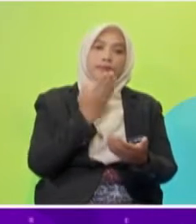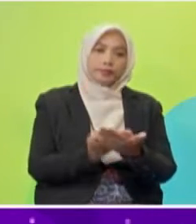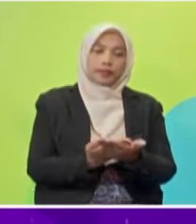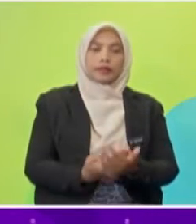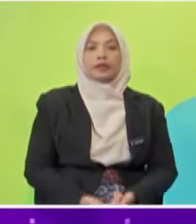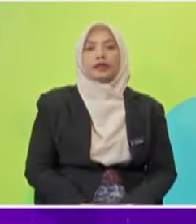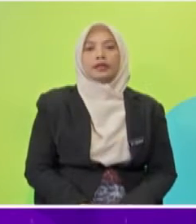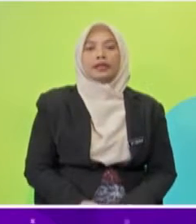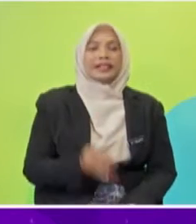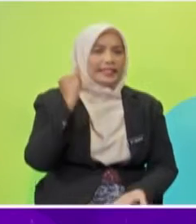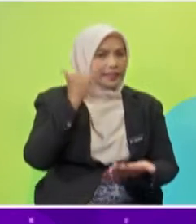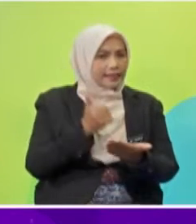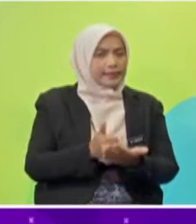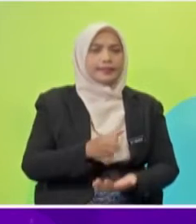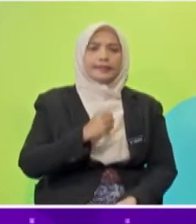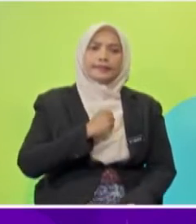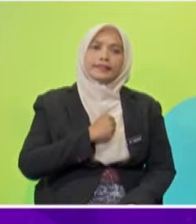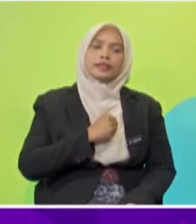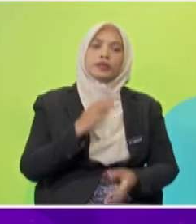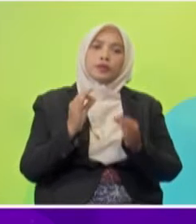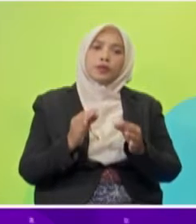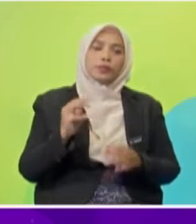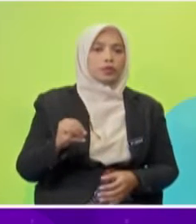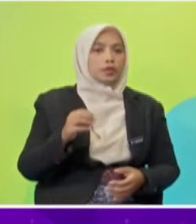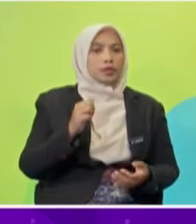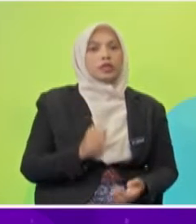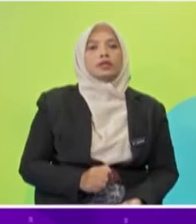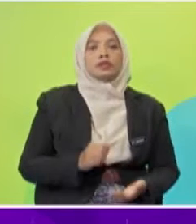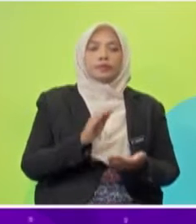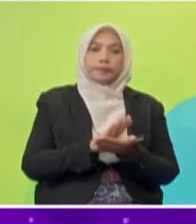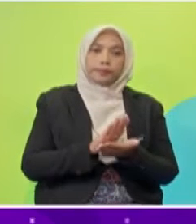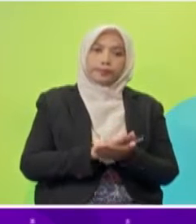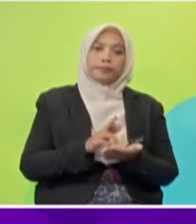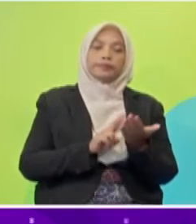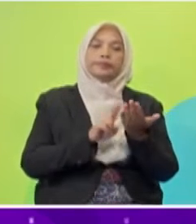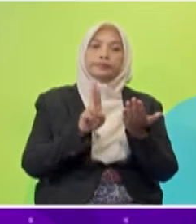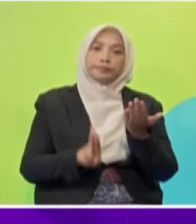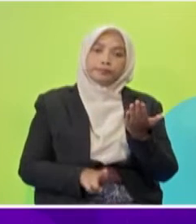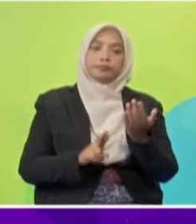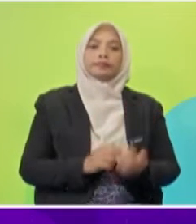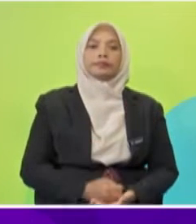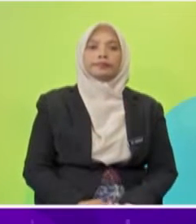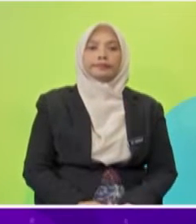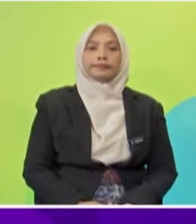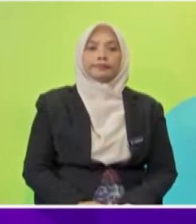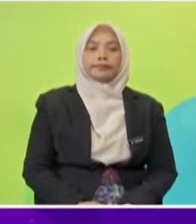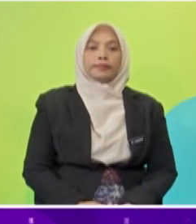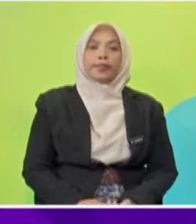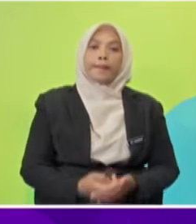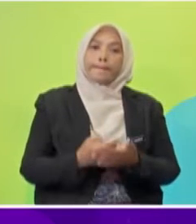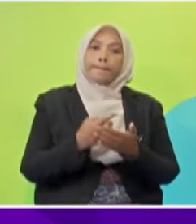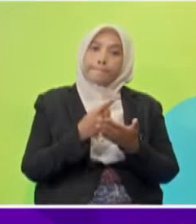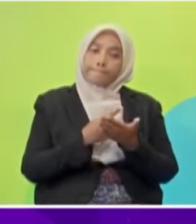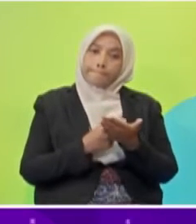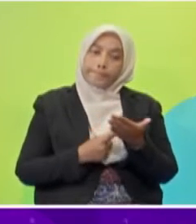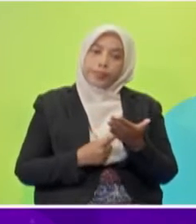mereka hanyalah seorang murid di sekolah rendah, tetapi keyakinan itu boleh dibina daripada sekolah rendah lagi, bangku sekolah. Apabila mereka